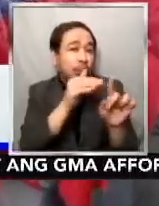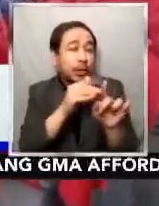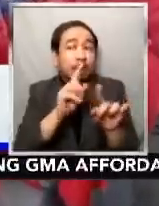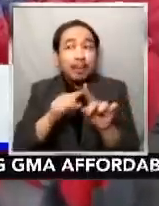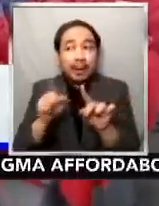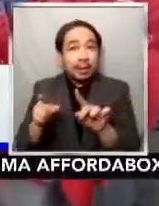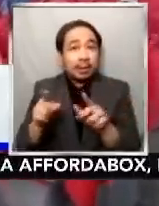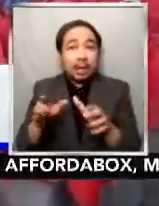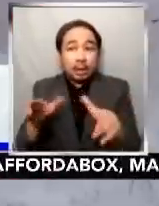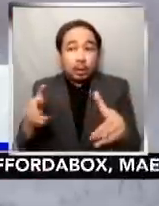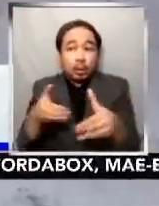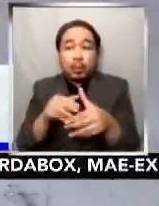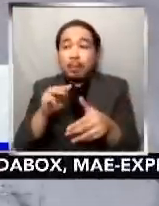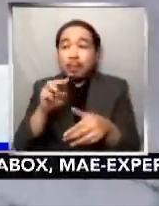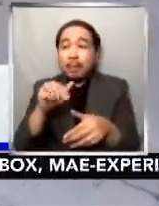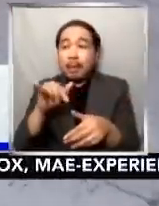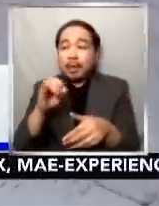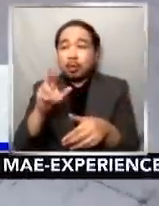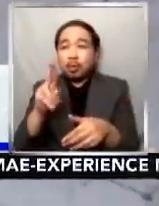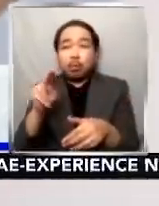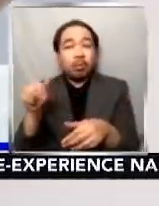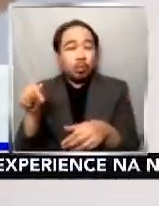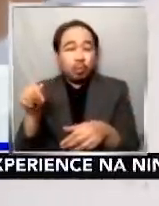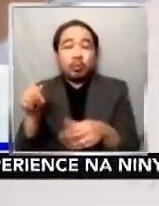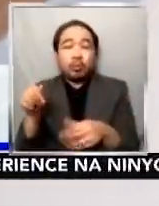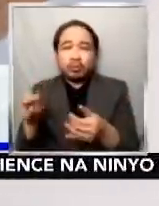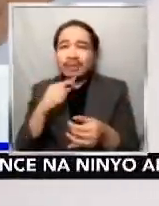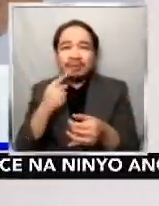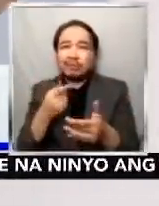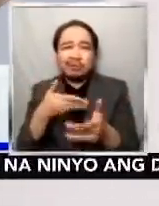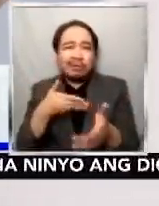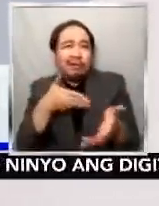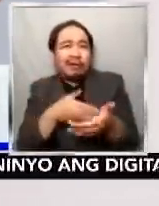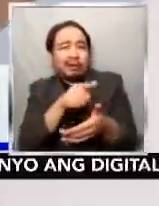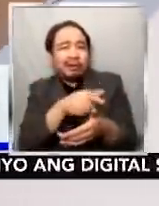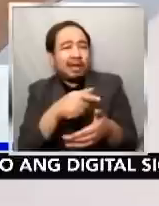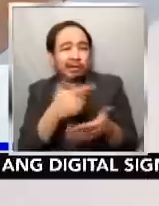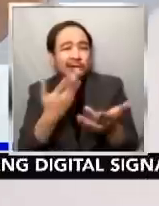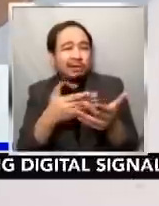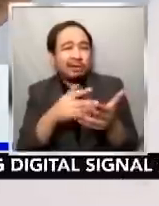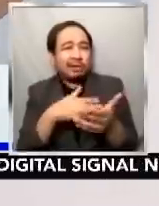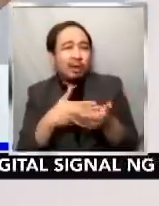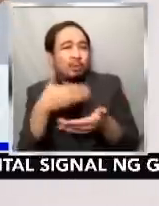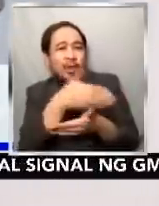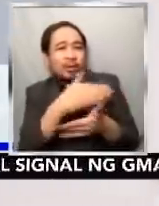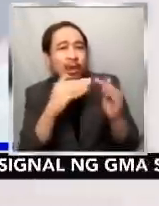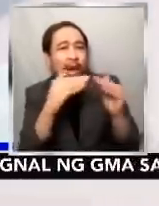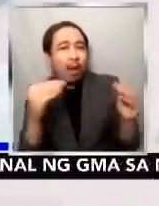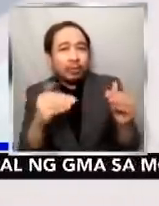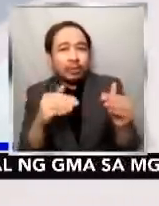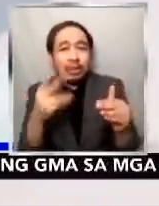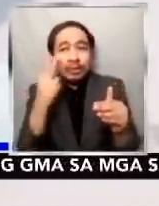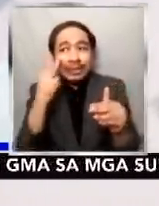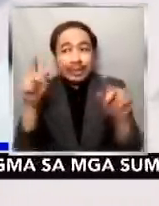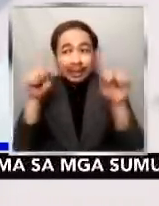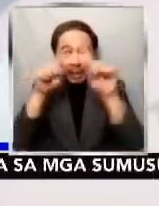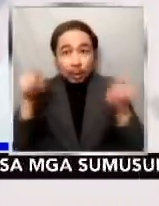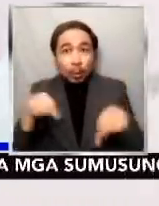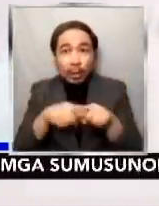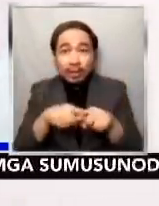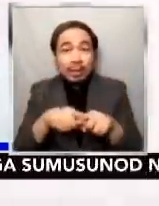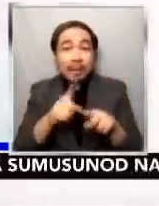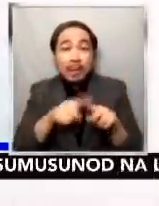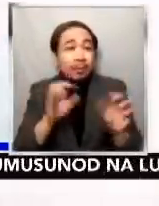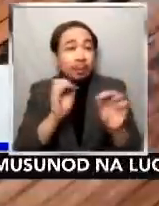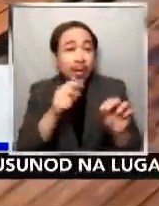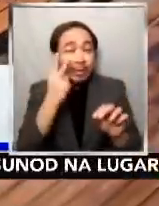ang ginawang raid. Ibang grupo raw ang pinatutungkulan ng warrant na dala ng mga pulis. Pero nang wala raw doon ang target, nagtanim umano ang